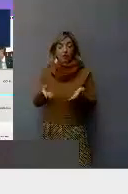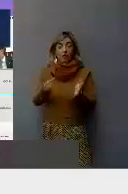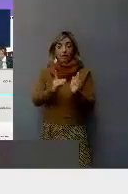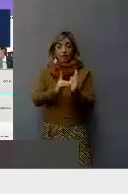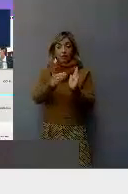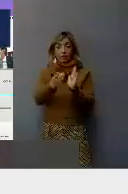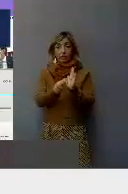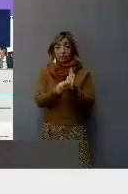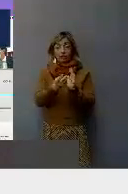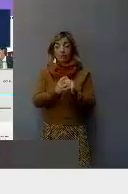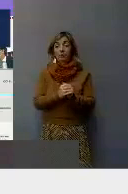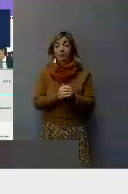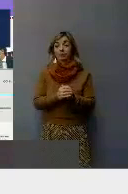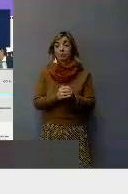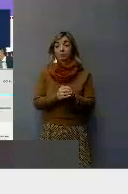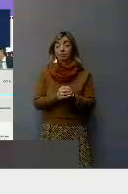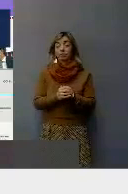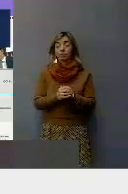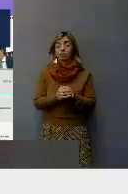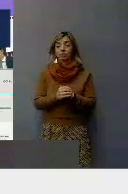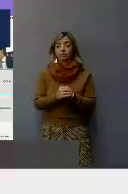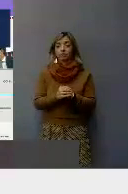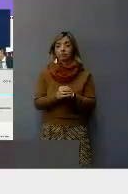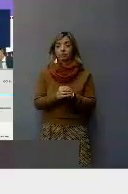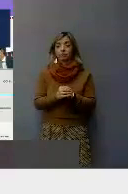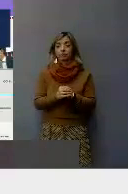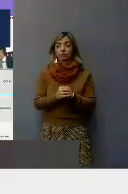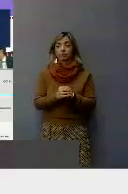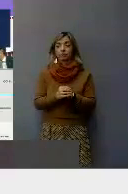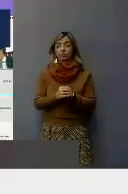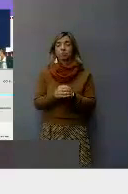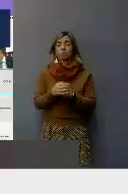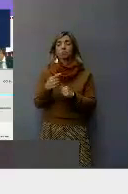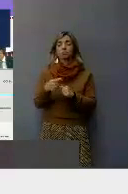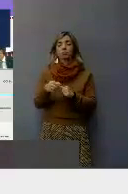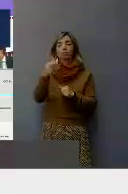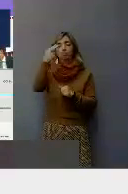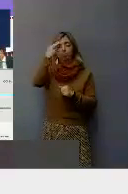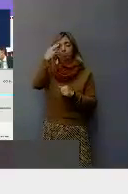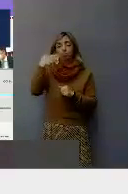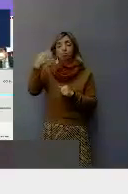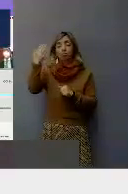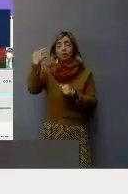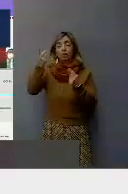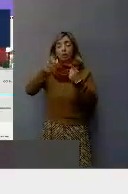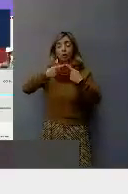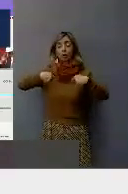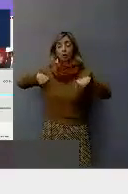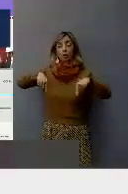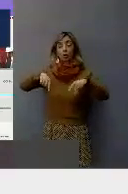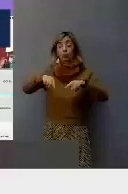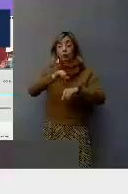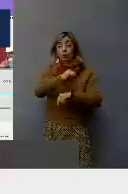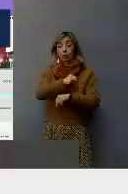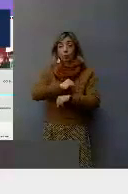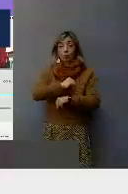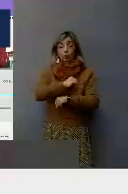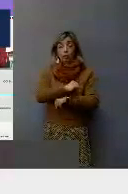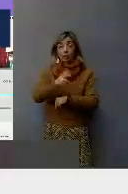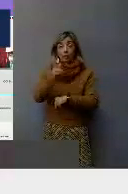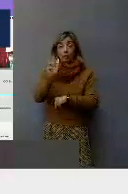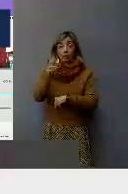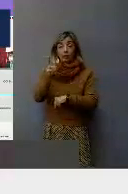richiamo poi la seduta del consiglio comunale del 13 ottobre 2020